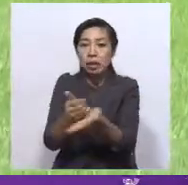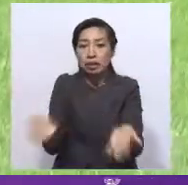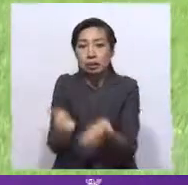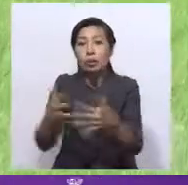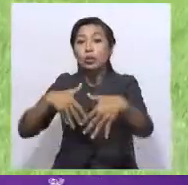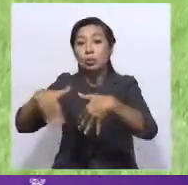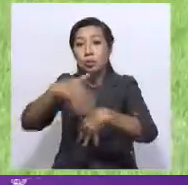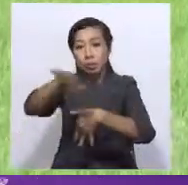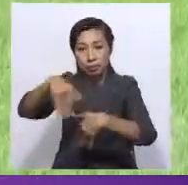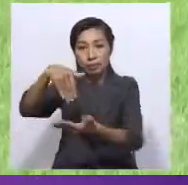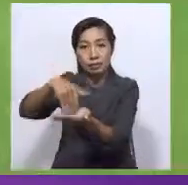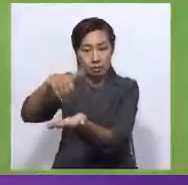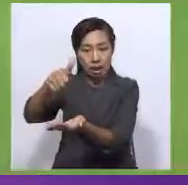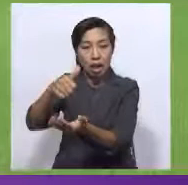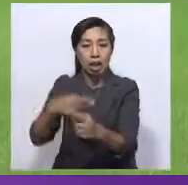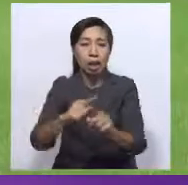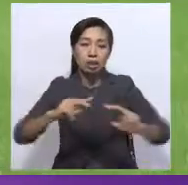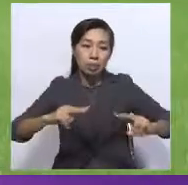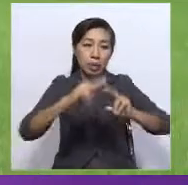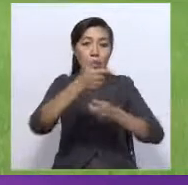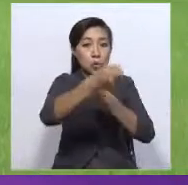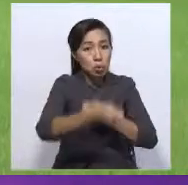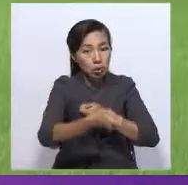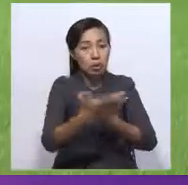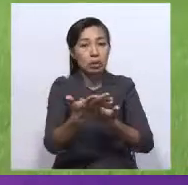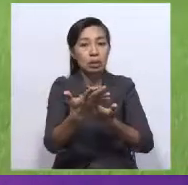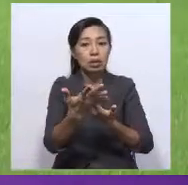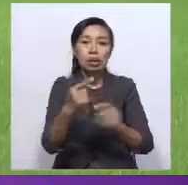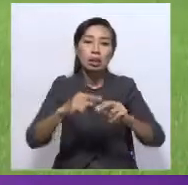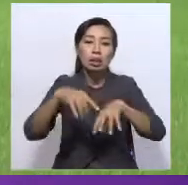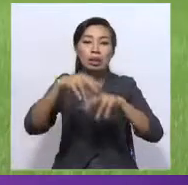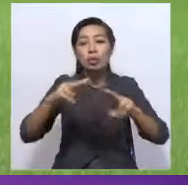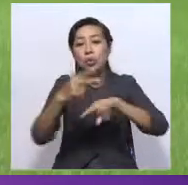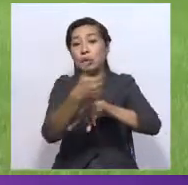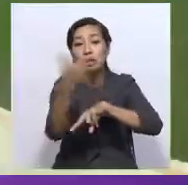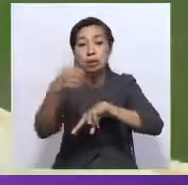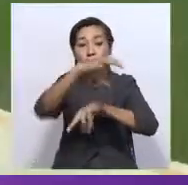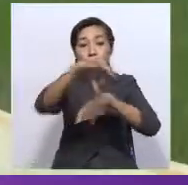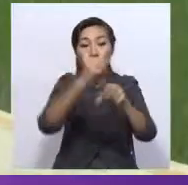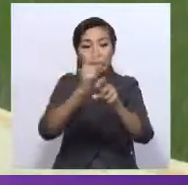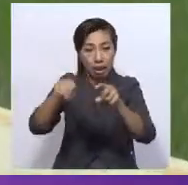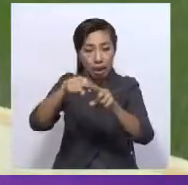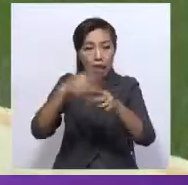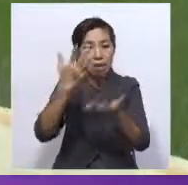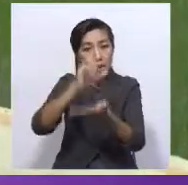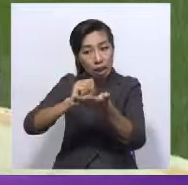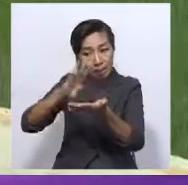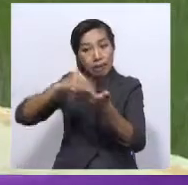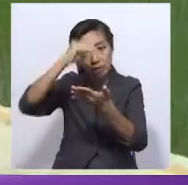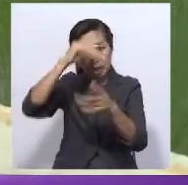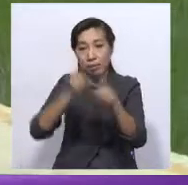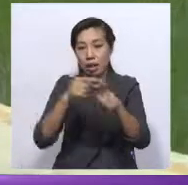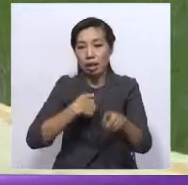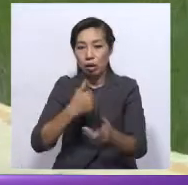ตรงนี้นะคะไม่ว่าหน่วยงานของกระทรวงเกษตรเองหรือนอกหน่วยงานกระทรวงเกษตรแม้แต่สถาบันการศึกษานะ